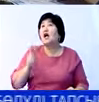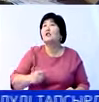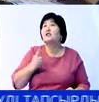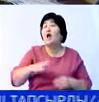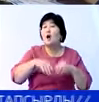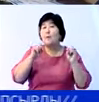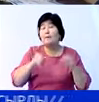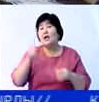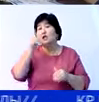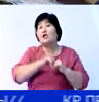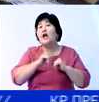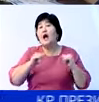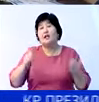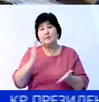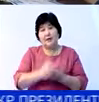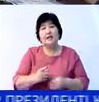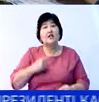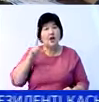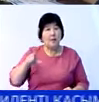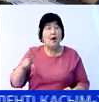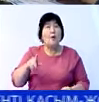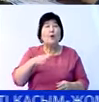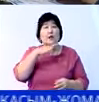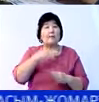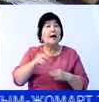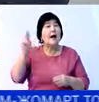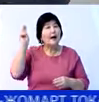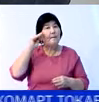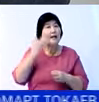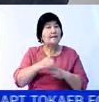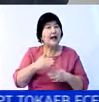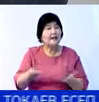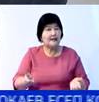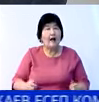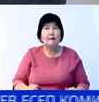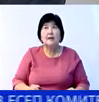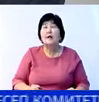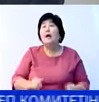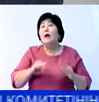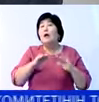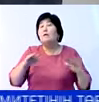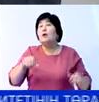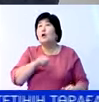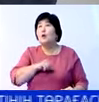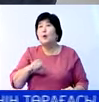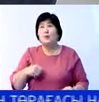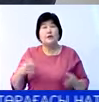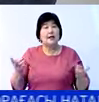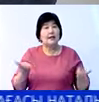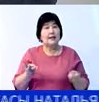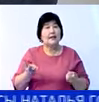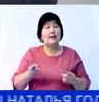саны жыл сайын артып келеді дейді мамандар. Оның басым бөлігі білім саласында. Бізде әр аудан өзінің керекті